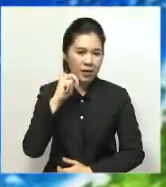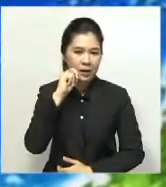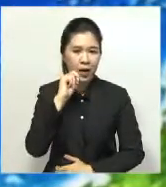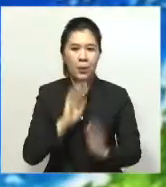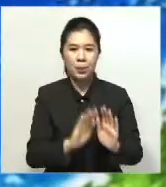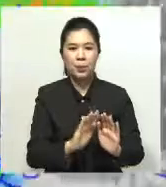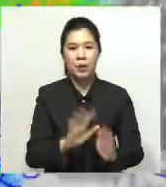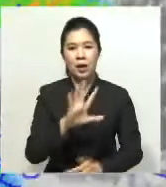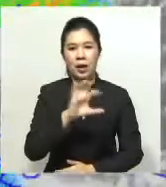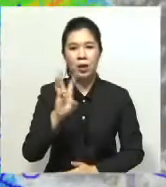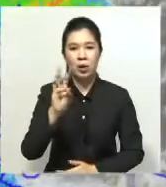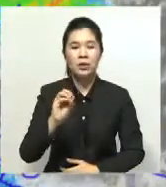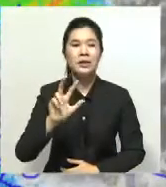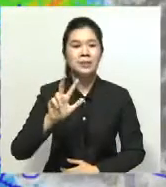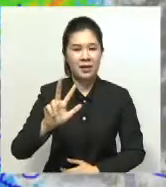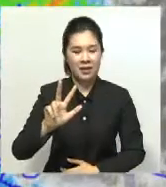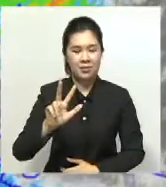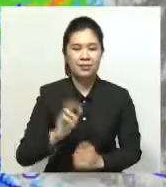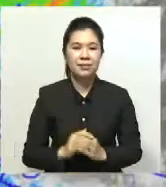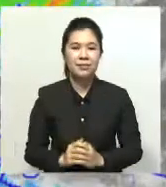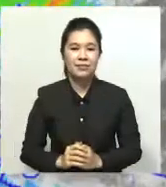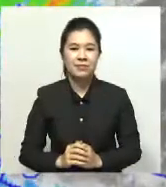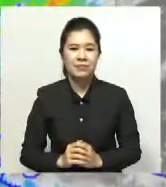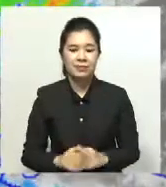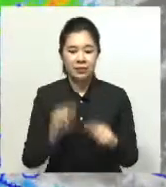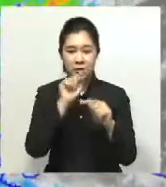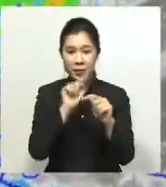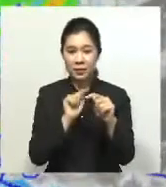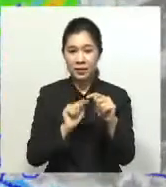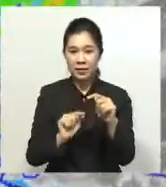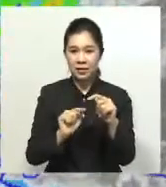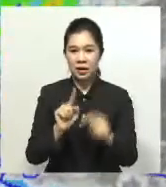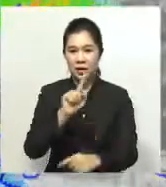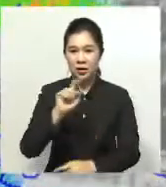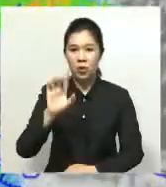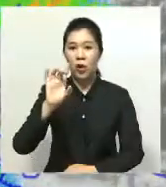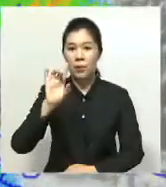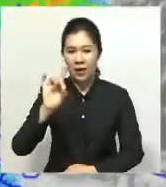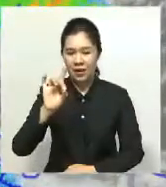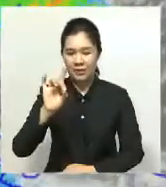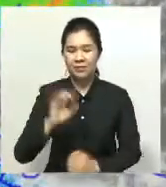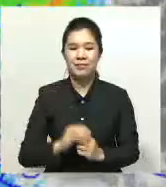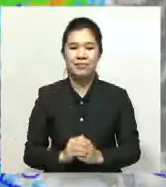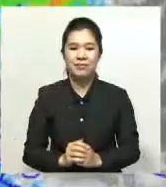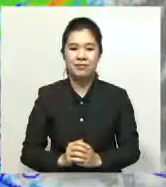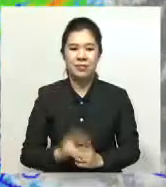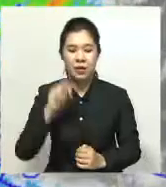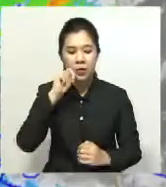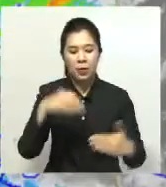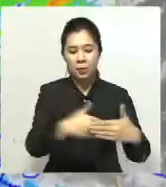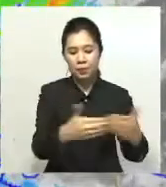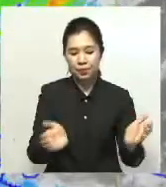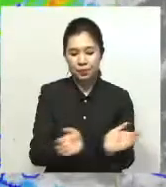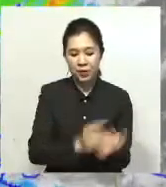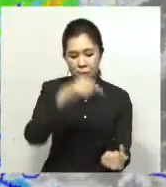าณน้ำอยู่ที่563ล้านลูกบาศก์เมตรคิดเป็นร้อยละ108ของความจุนะคะซึ่งมีพื้นที่ที่